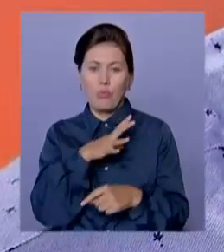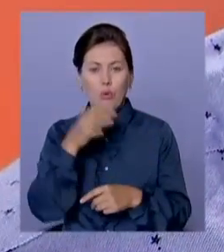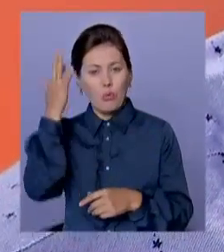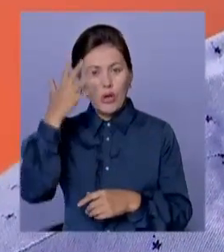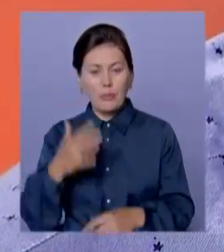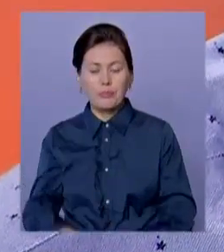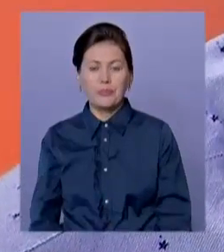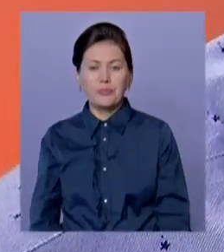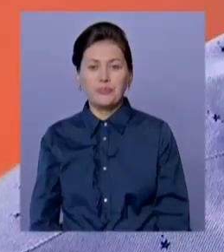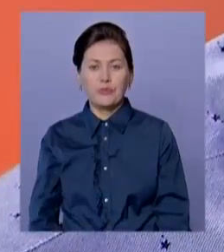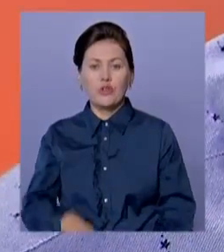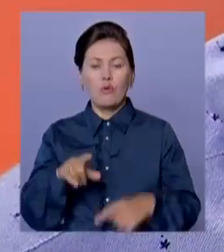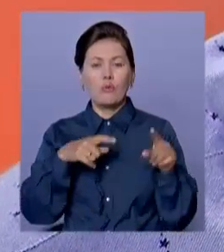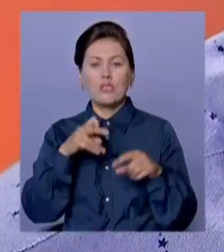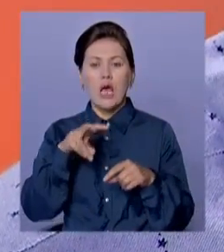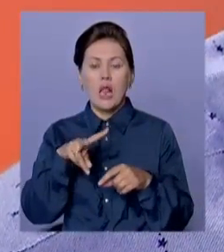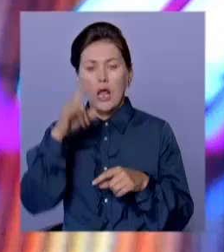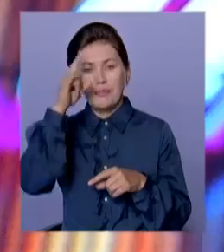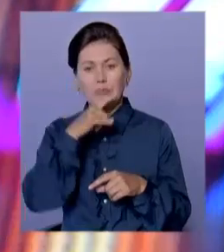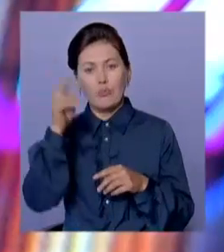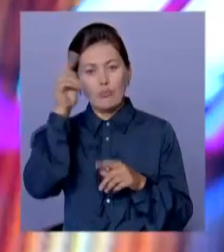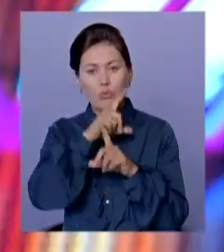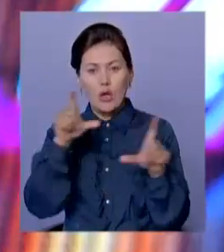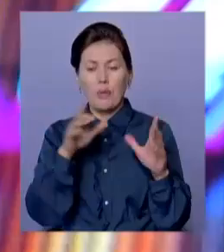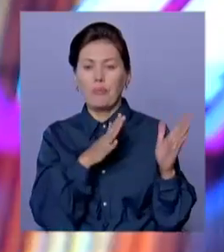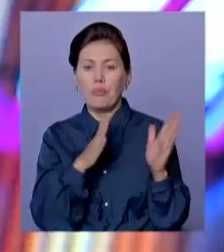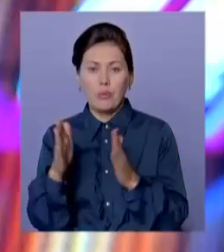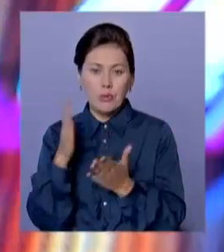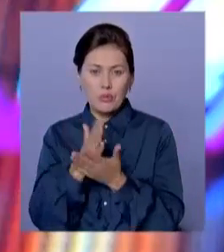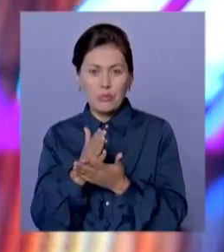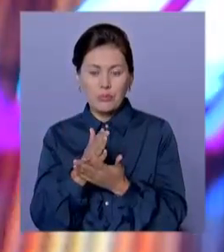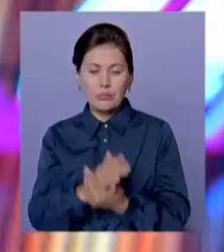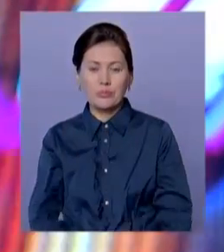Футсалдан Қазақстанда мектеп қалыптасқан ба?